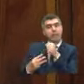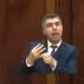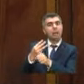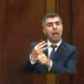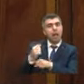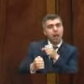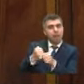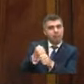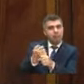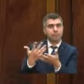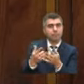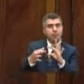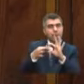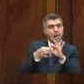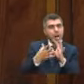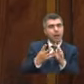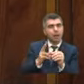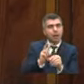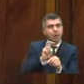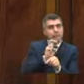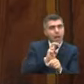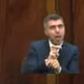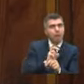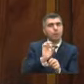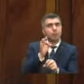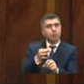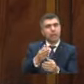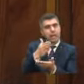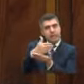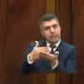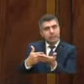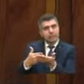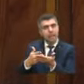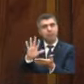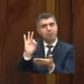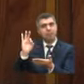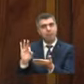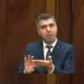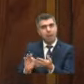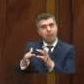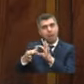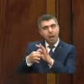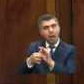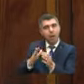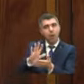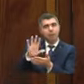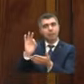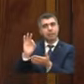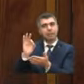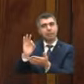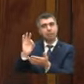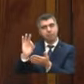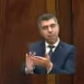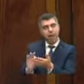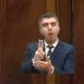القطاع البنكي مع الحكومة غيتشاركوا، هذا غادي يعطي النص، الحكومة غيتعطي النص والقطاع البنكي غادي يعطي النص إن شاء الله، وهذا الشيء غادي يتصدقوا عليه أيضا